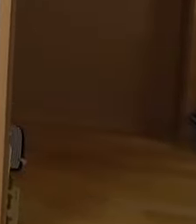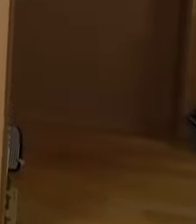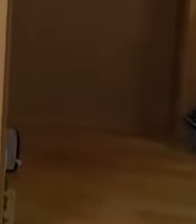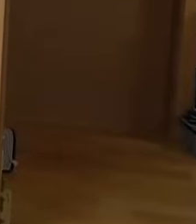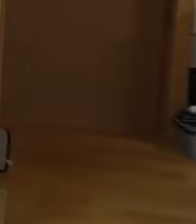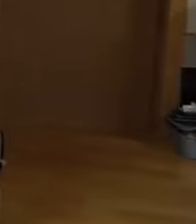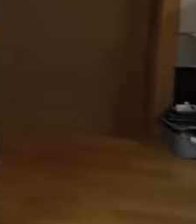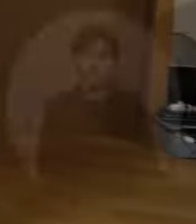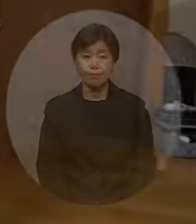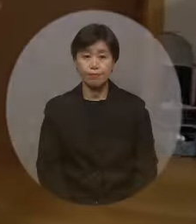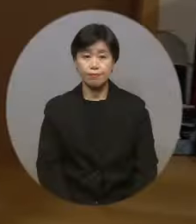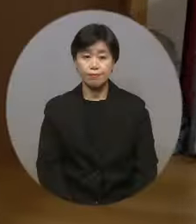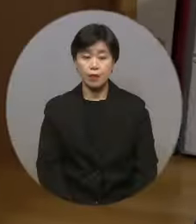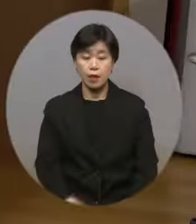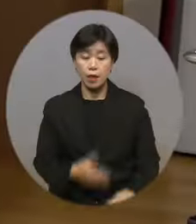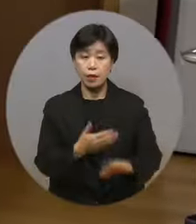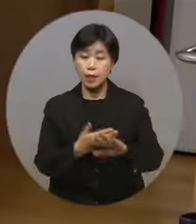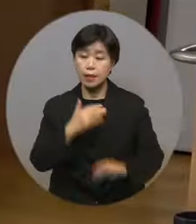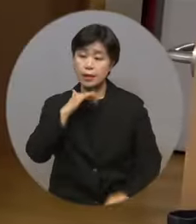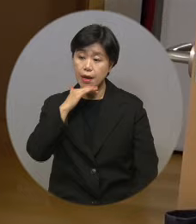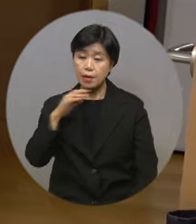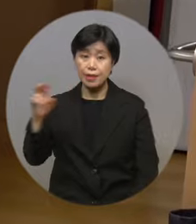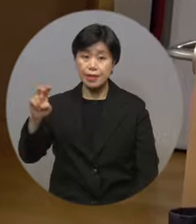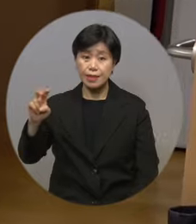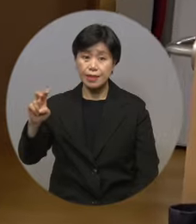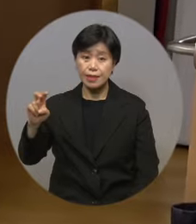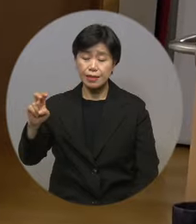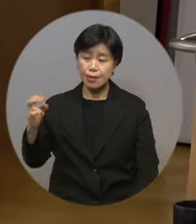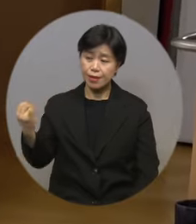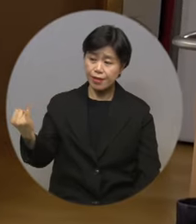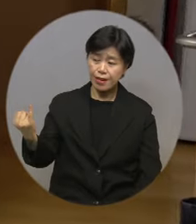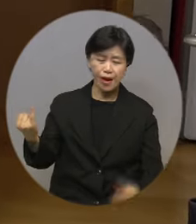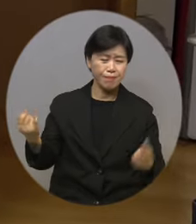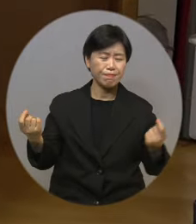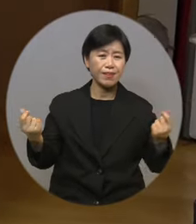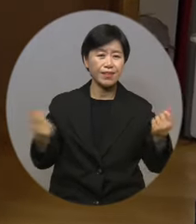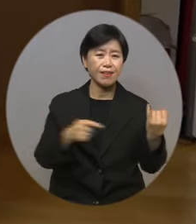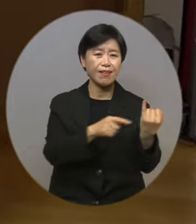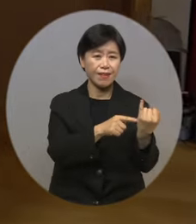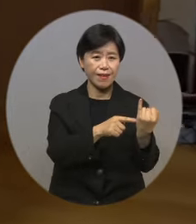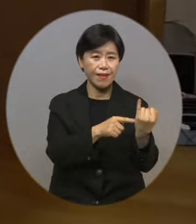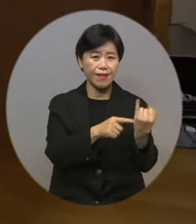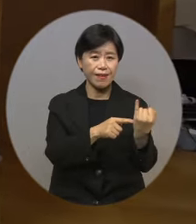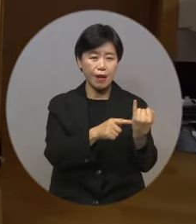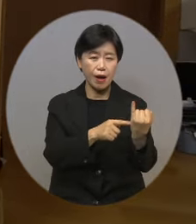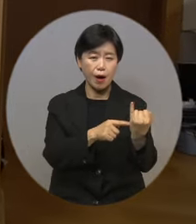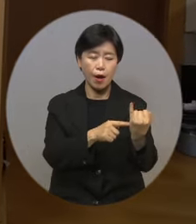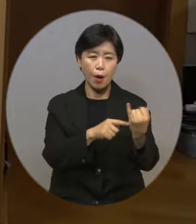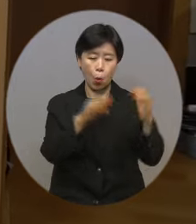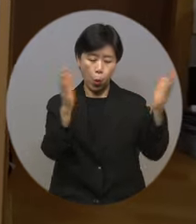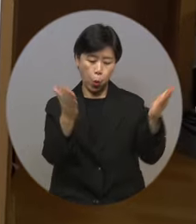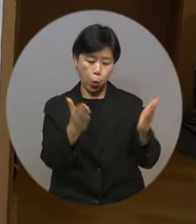다른 또래 20대 여성처럼 외모 가꾸기에 열심인 지연 씨입니다.